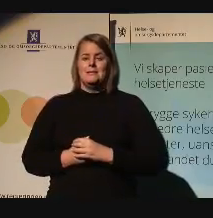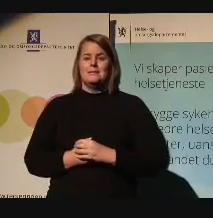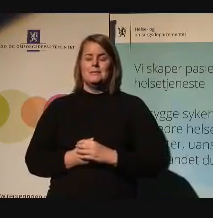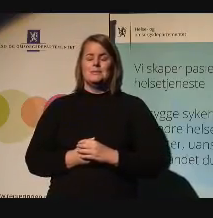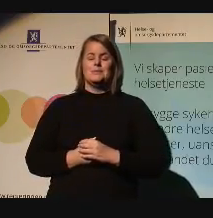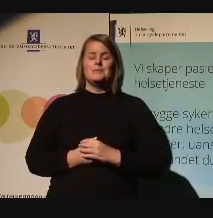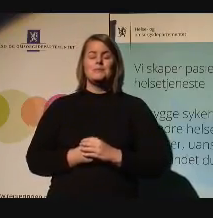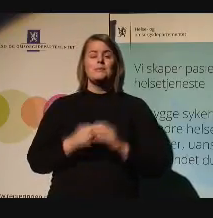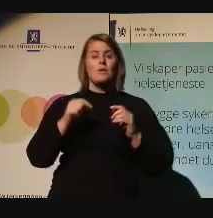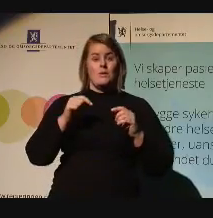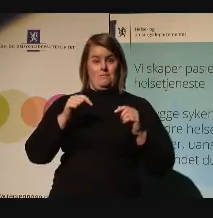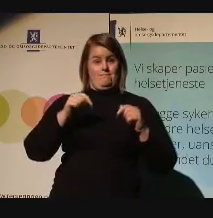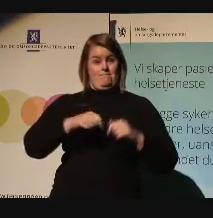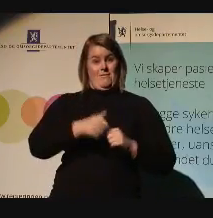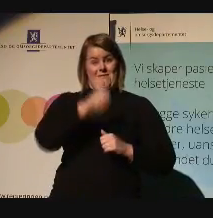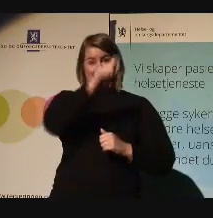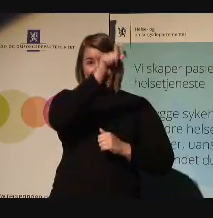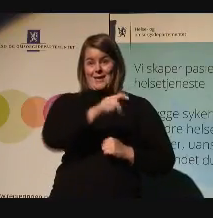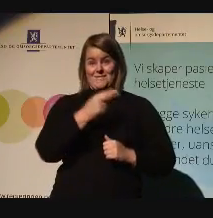Årets prisvinner